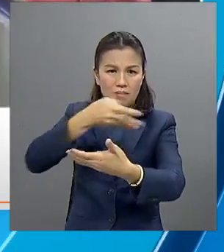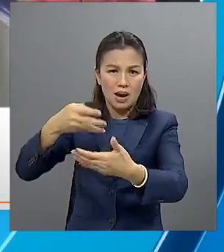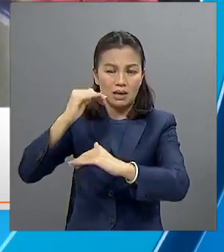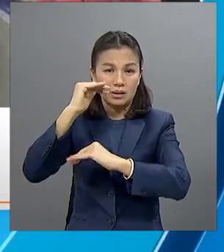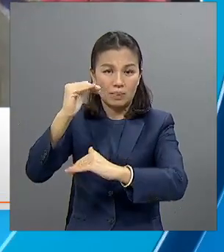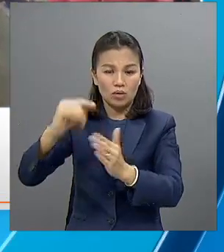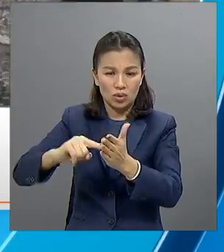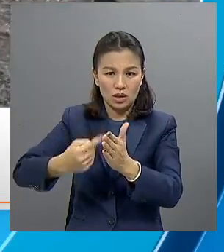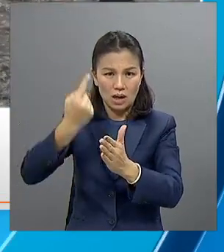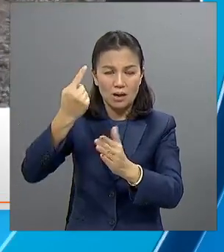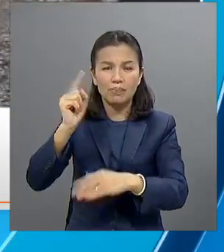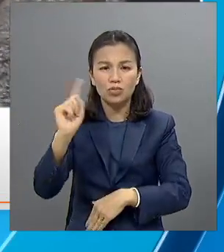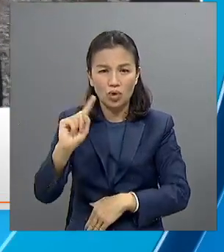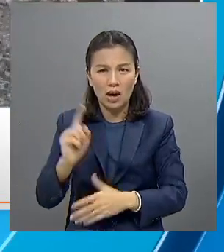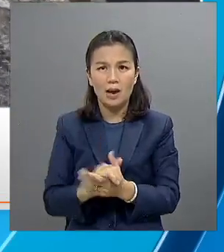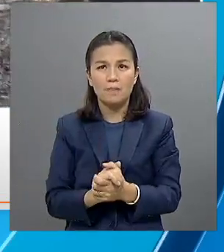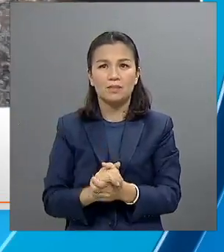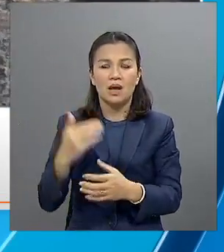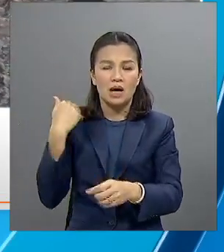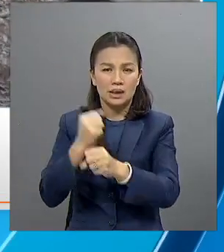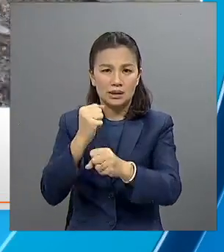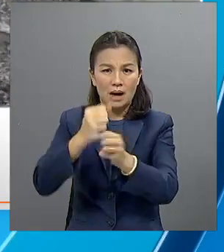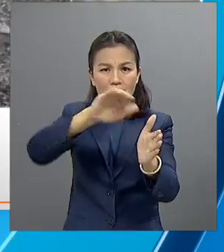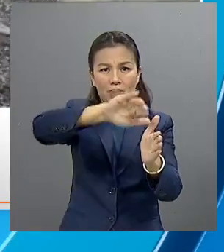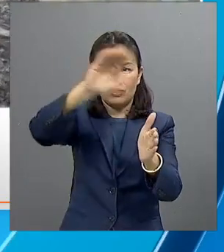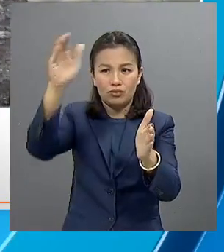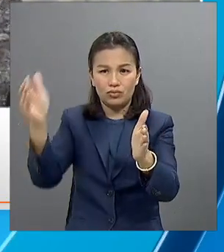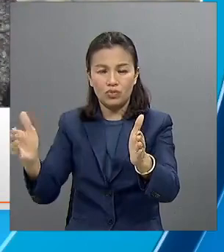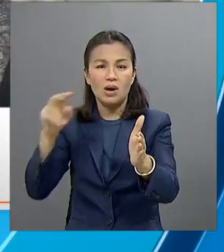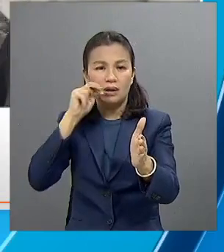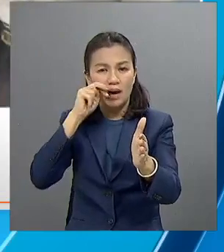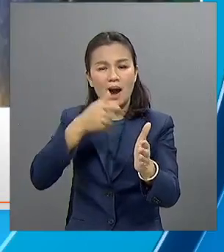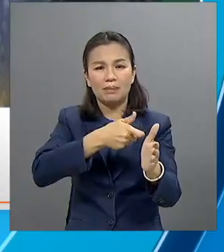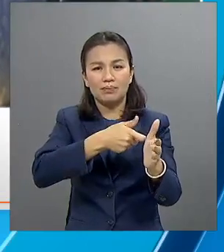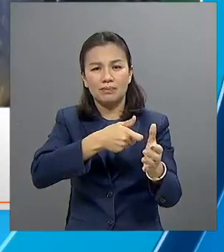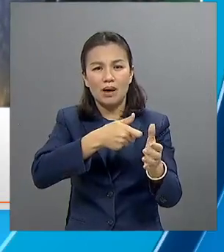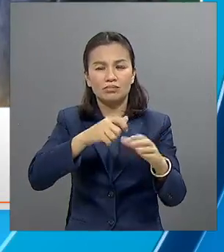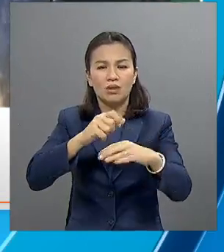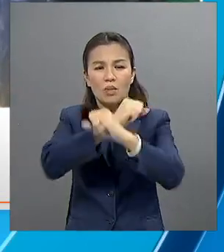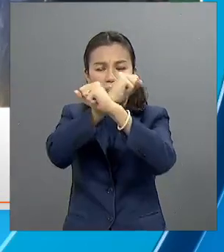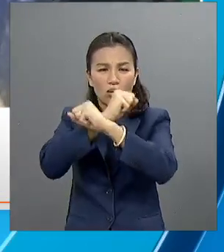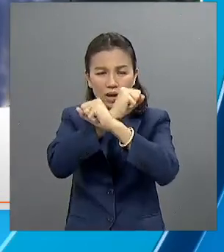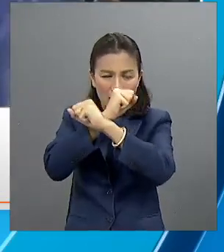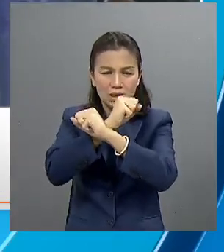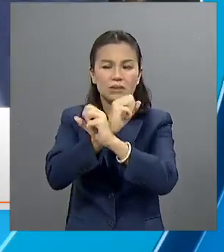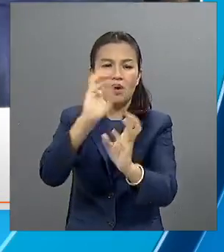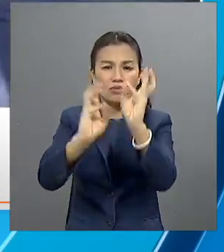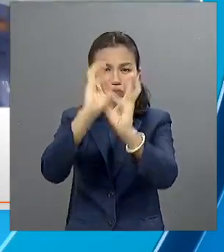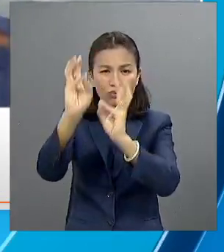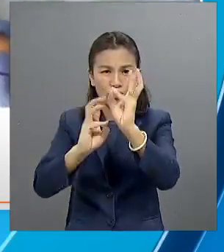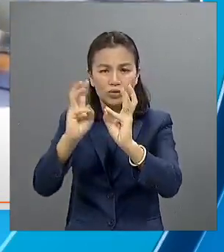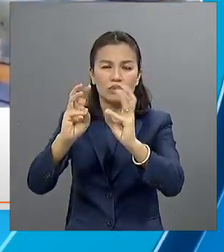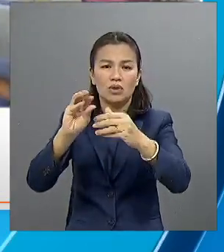คือจะต้องมีแสลนด์มีการสเปรย์น้ำเพื่อกันฝุ่นนะครับรวมไปถึงนะครับต้องมีบริษัทเนี่ยคอยตรวจสอบนะ